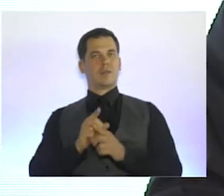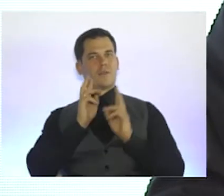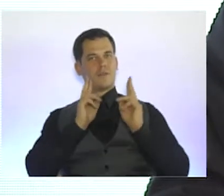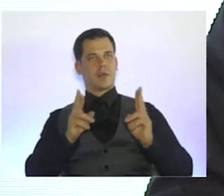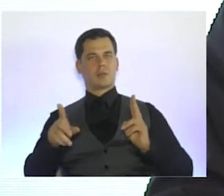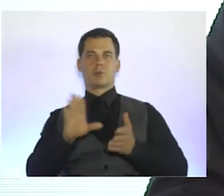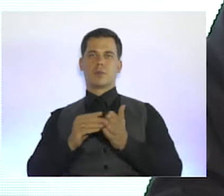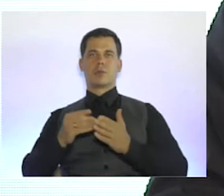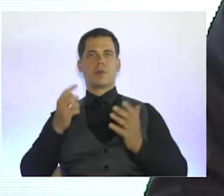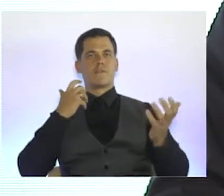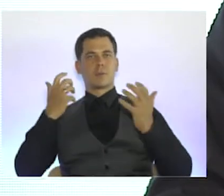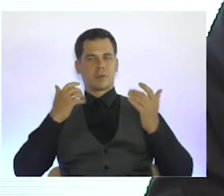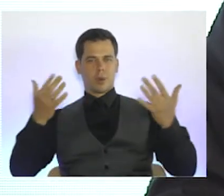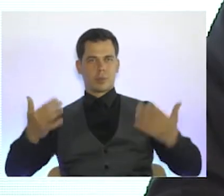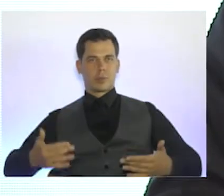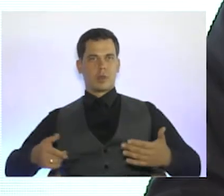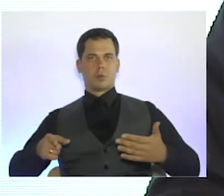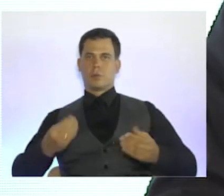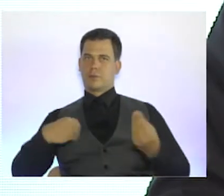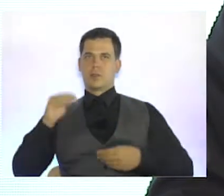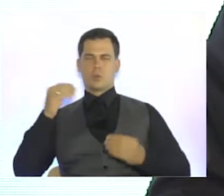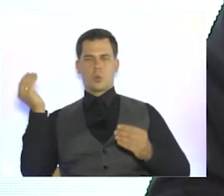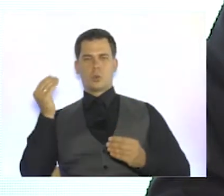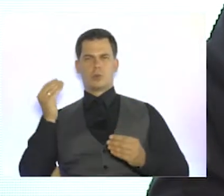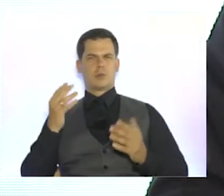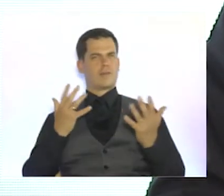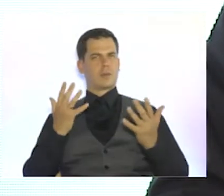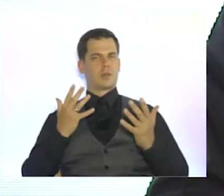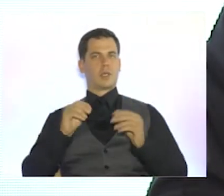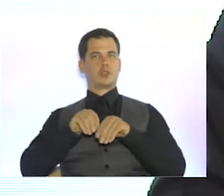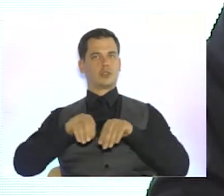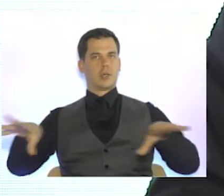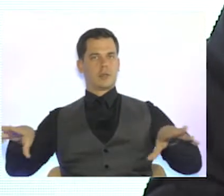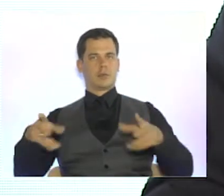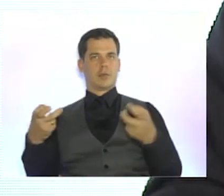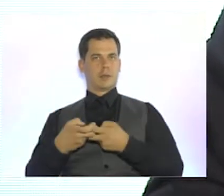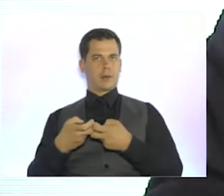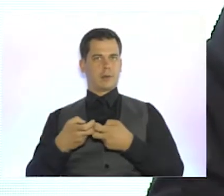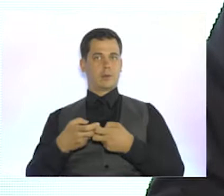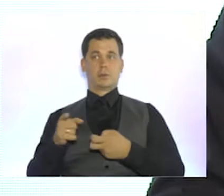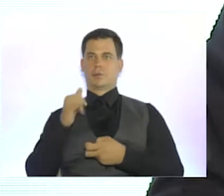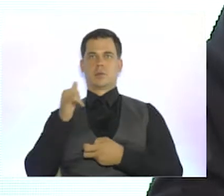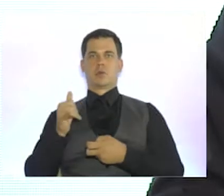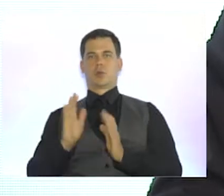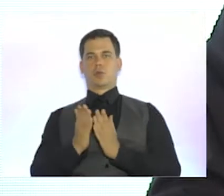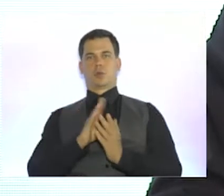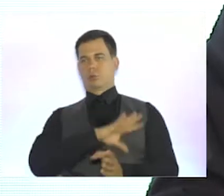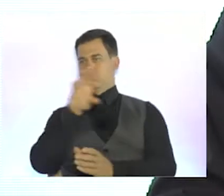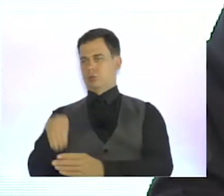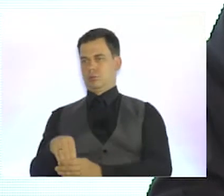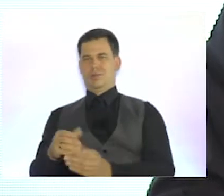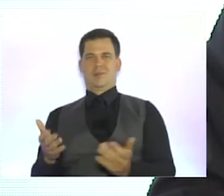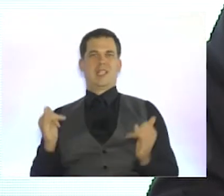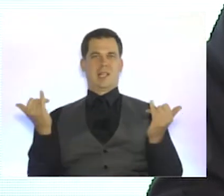lekcjach informatyki uczymy się wielu aspektów pracy z siecią, z internetem, który nie da się go zamknąć w podręcznik. Tak? Mamy jakieś